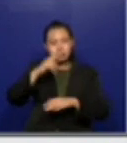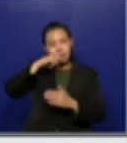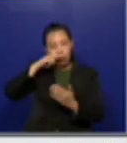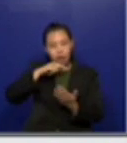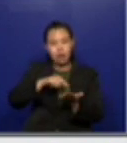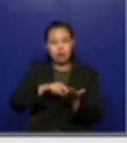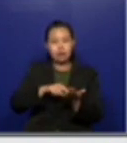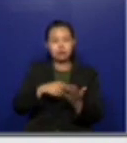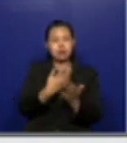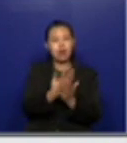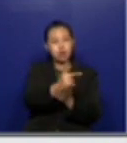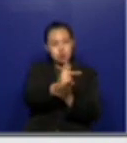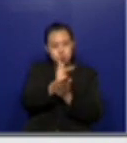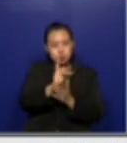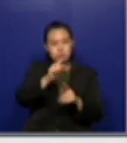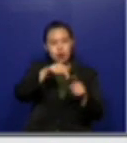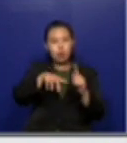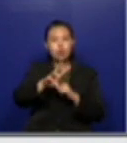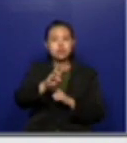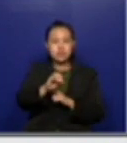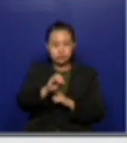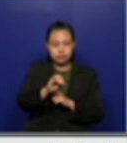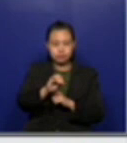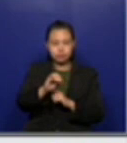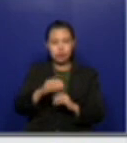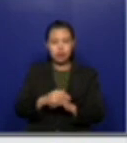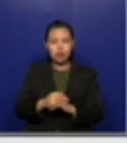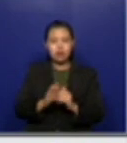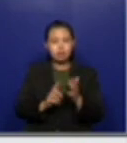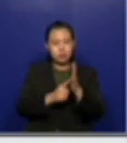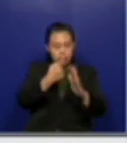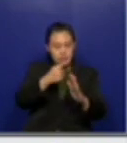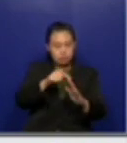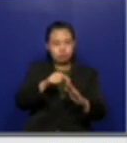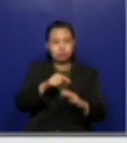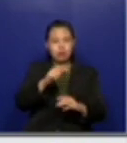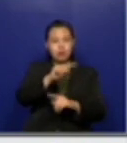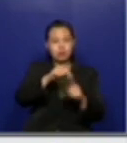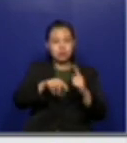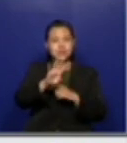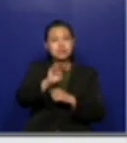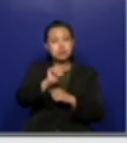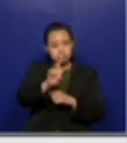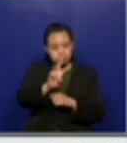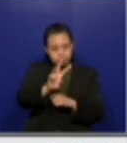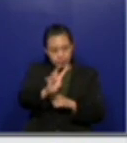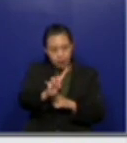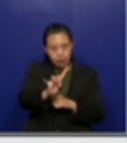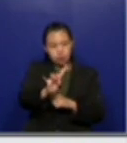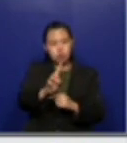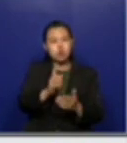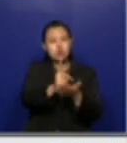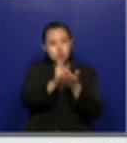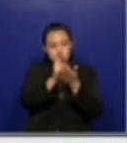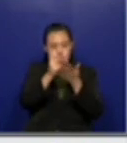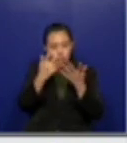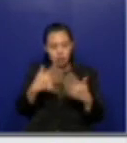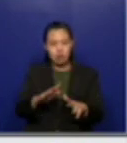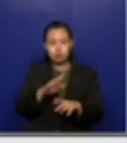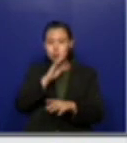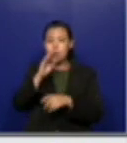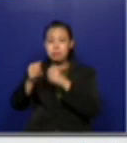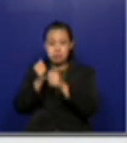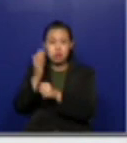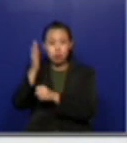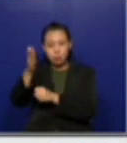ได้ประมาณ 60% เมื่อต้นปีได้ไป 48 แล้วและถ้าเศรษฐกิจแบบนี้แน่นอนครับปีหน้าท่านมีปัญหาแ